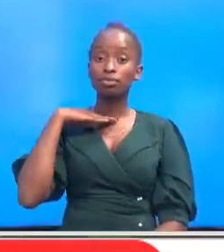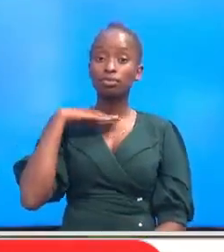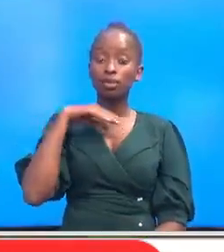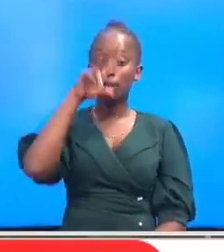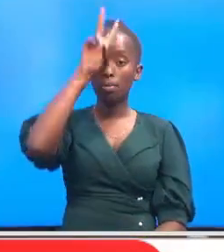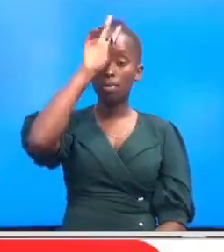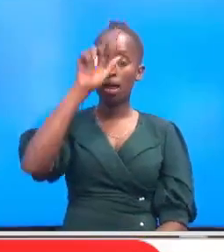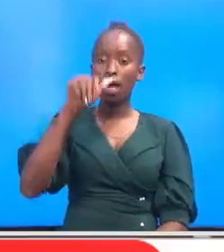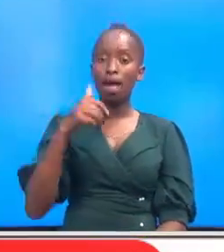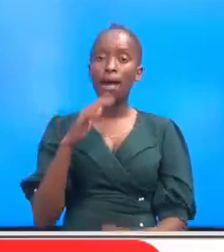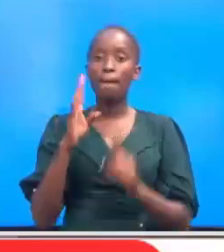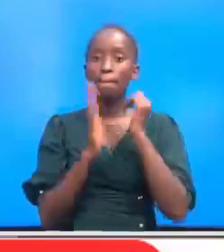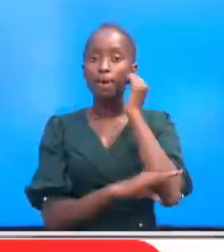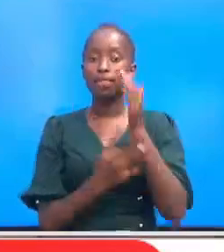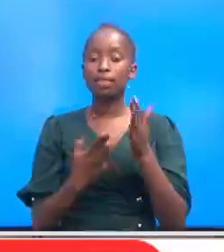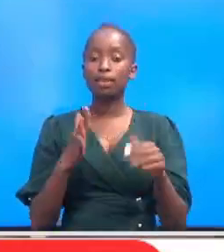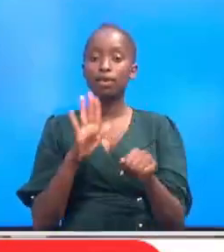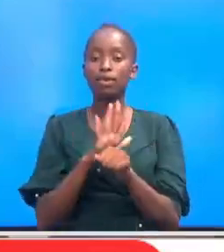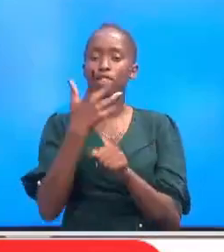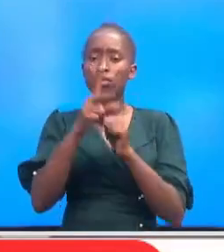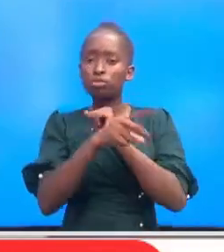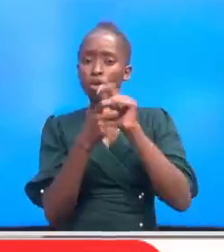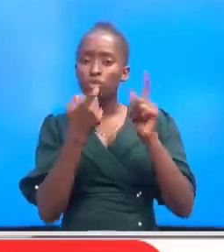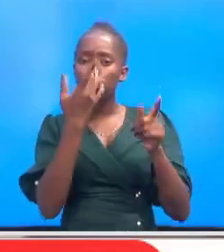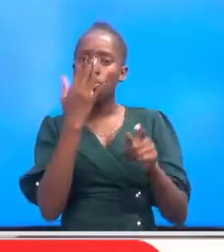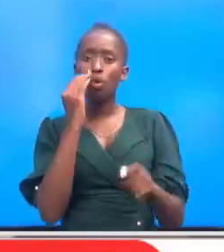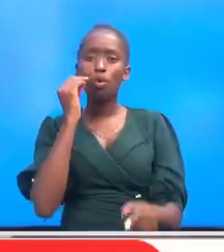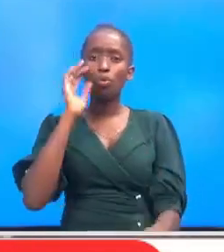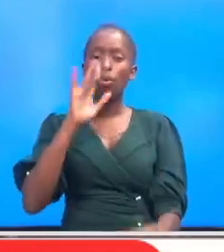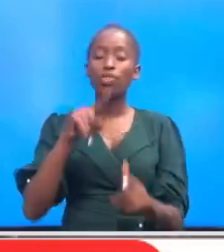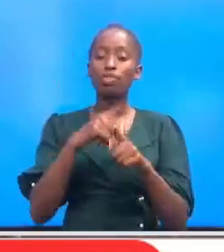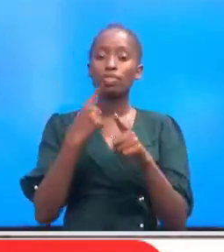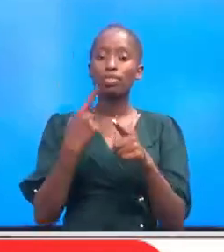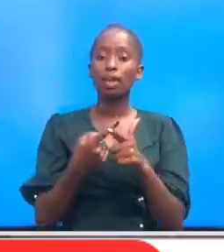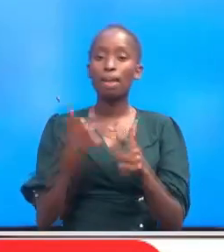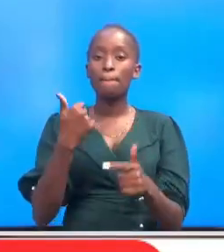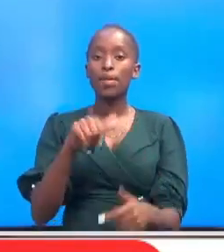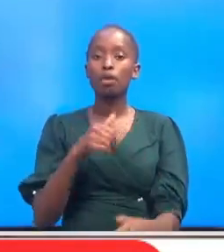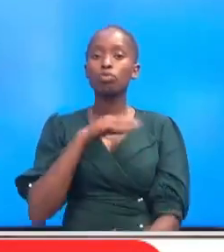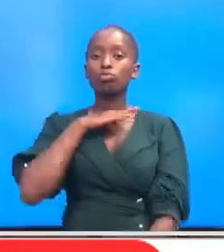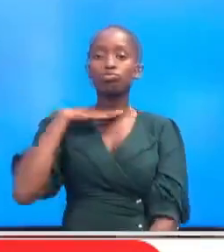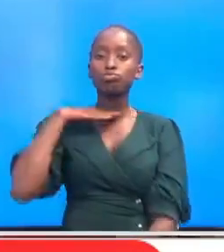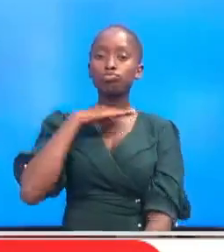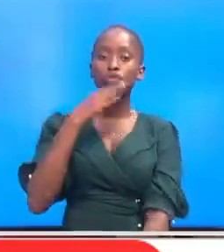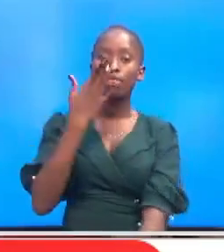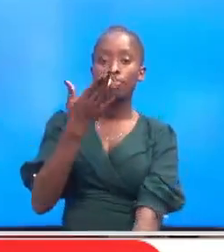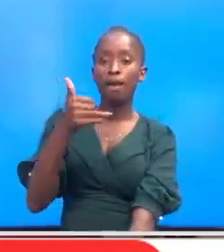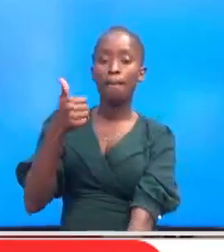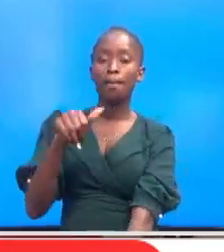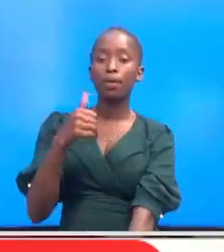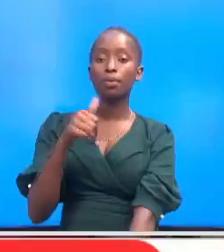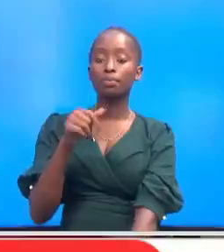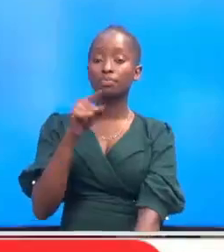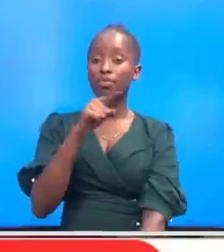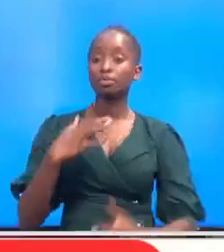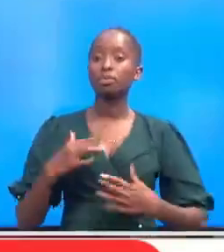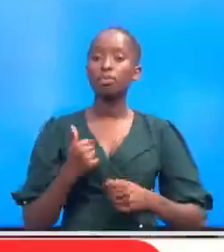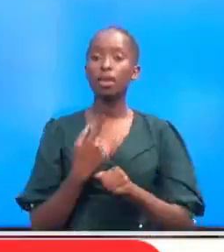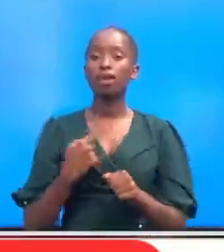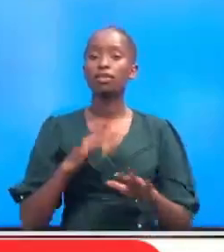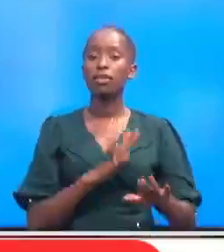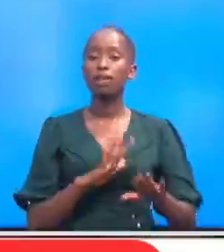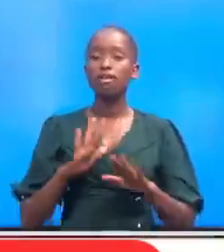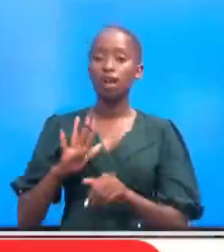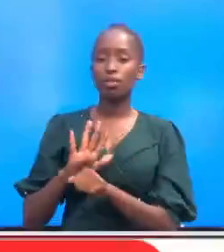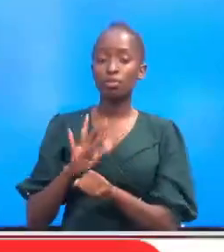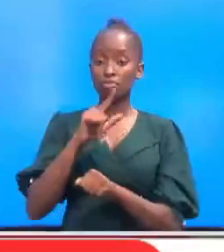hapo kwako na Hao Watu wametuhangaisha kwa hii kijiji yetu wakazi wamelalamikia pakubwa